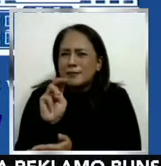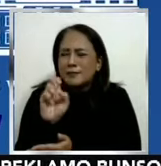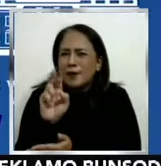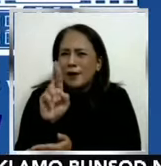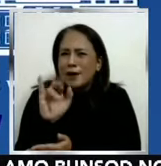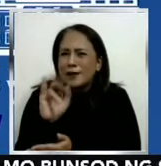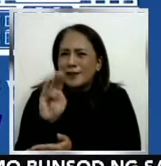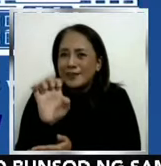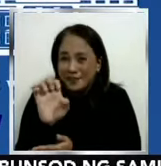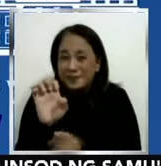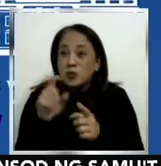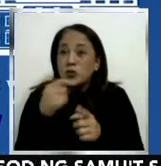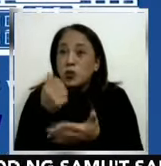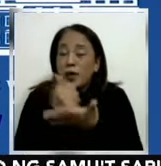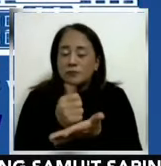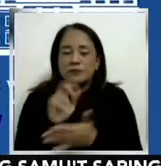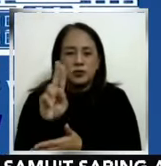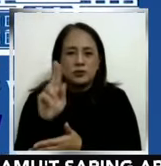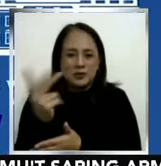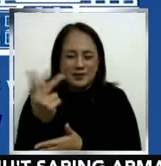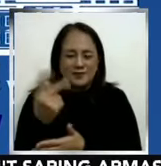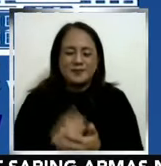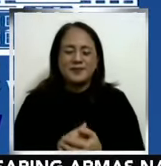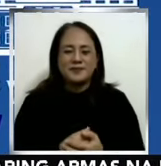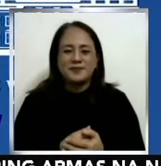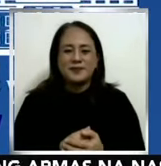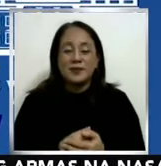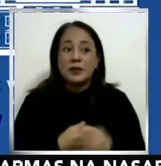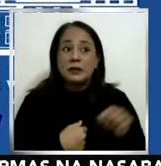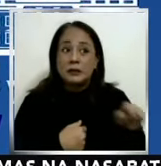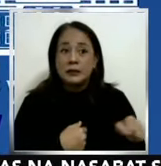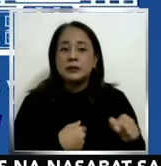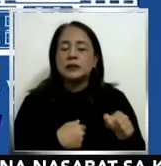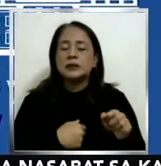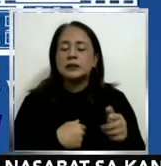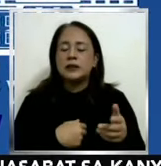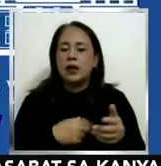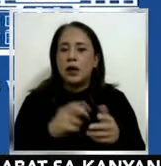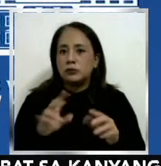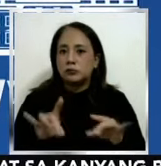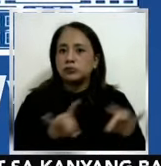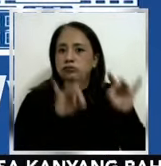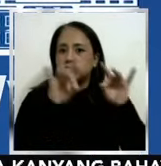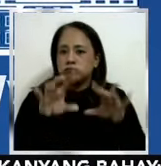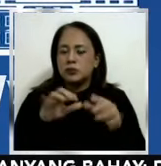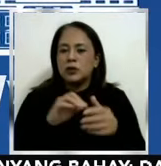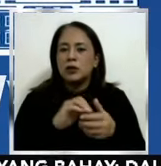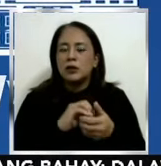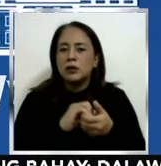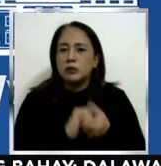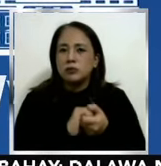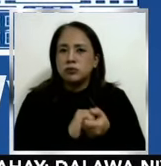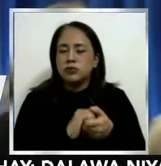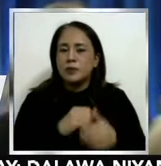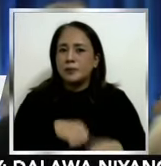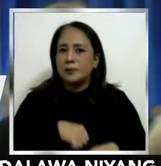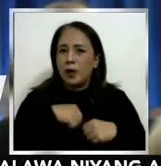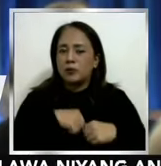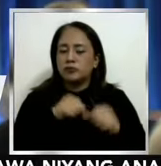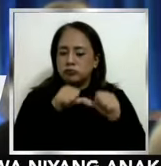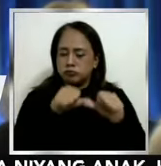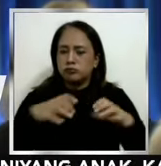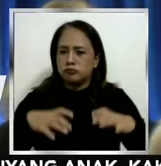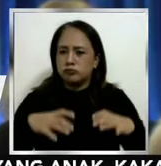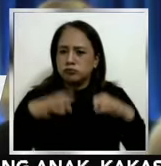not nuclear arms. Australia is a proud non-nuclear weapon state and is committed to stay that way.